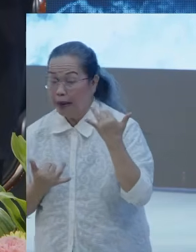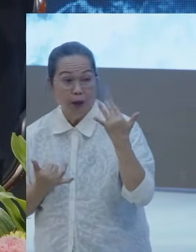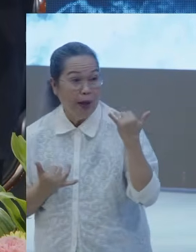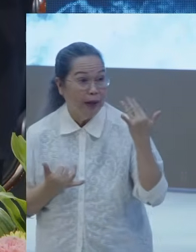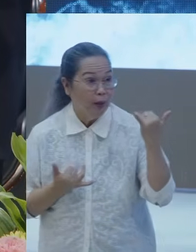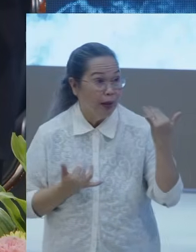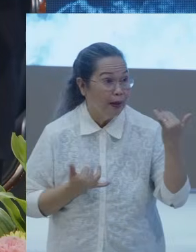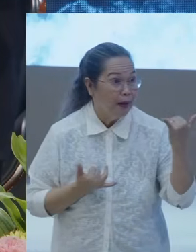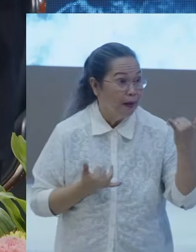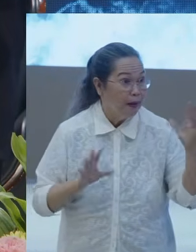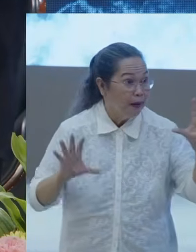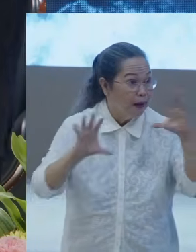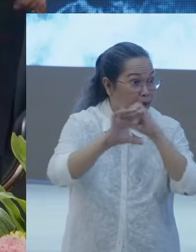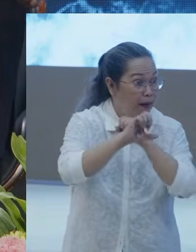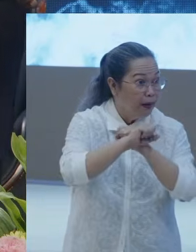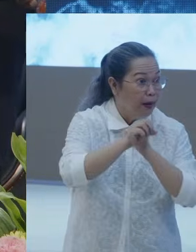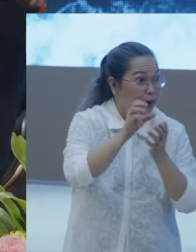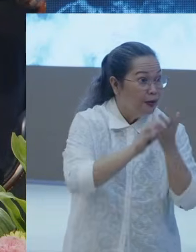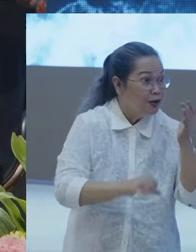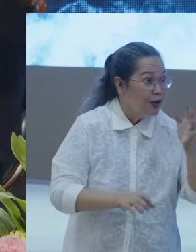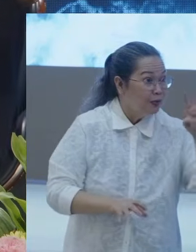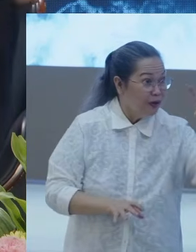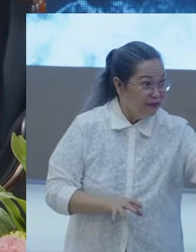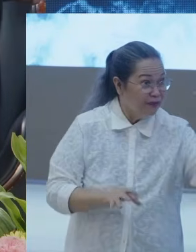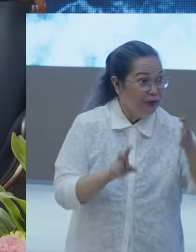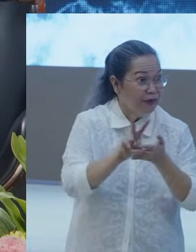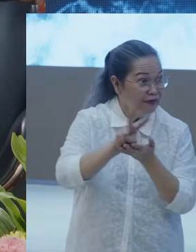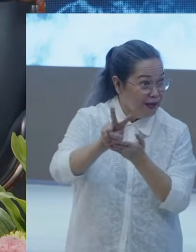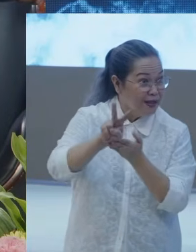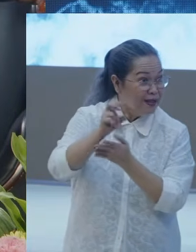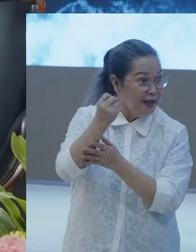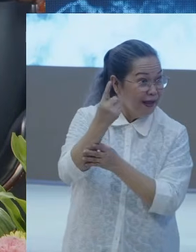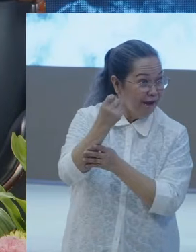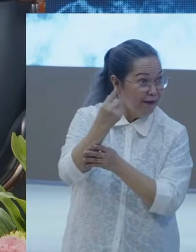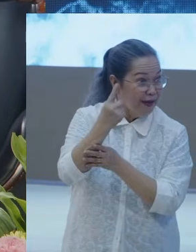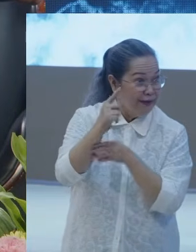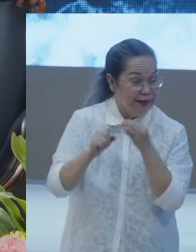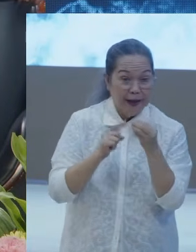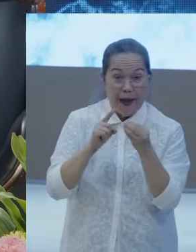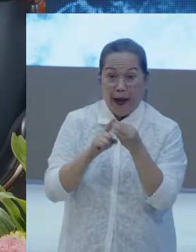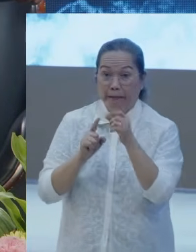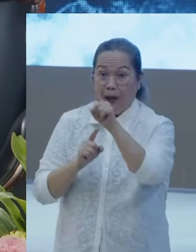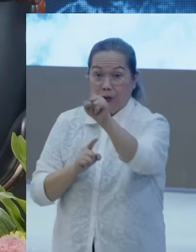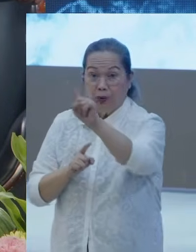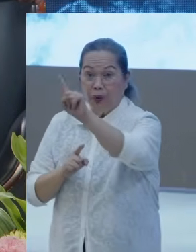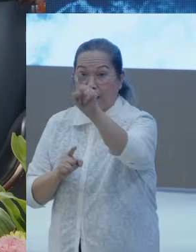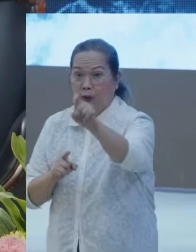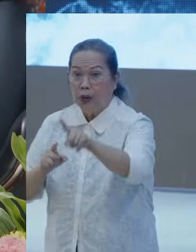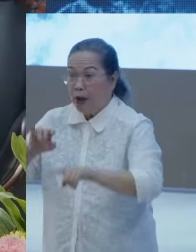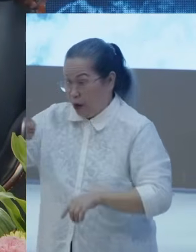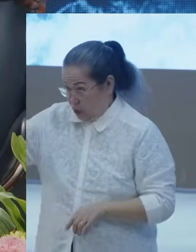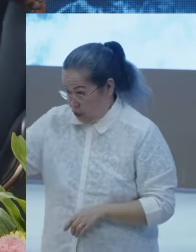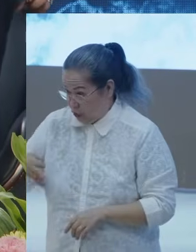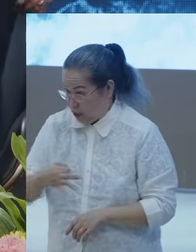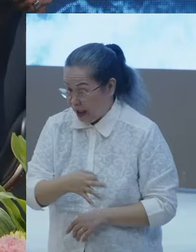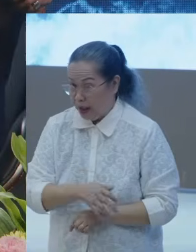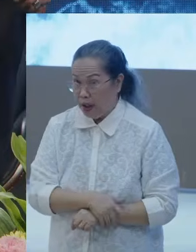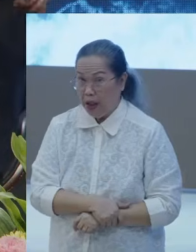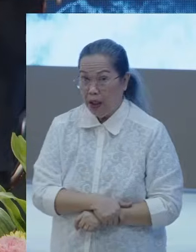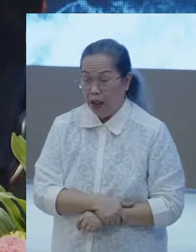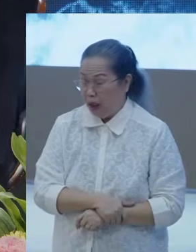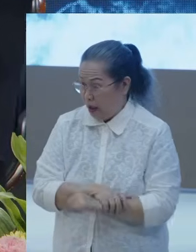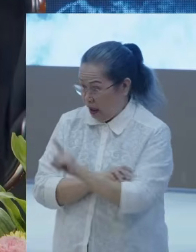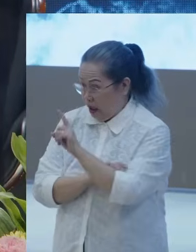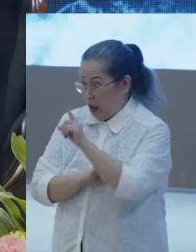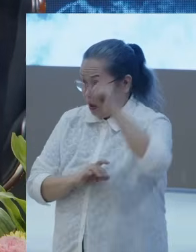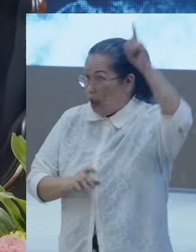Jonah, alam natin sa chapter 4 verse 11, sa isang katanungan, sabi ng Diyos kay Jonah, and should not I pity Nineveh,